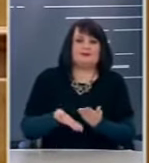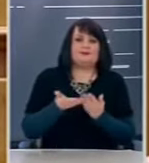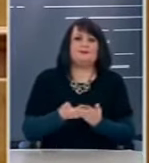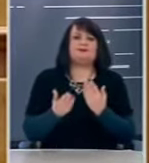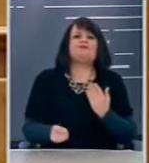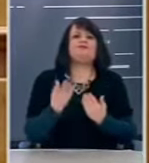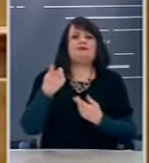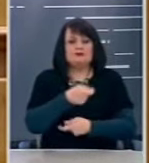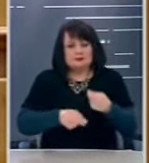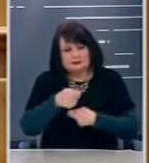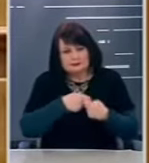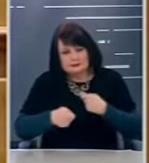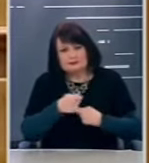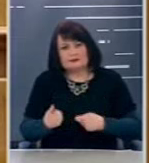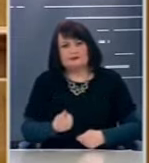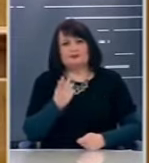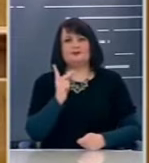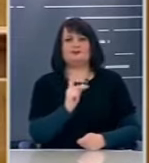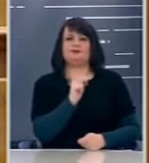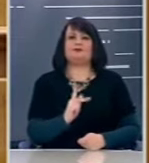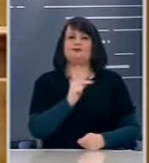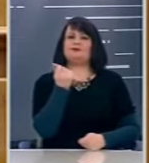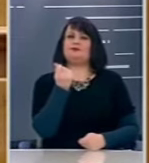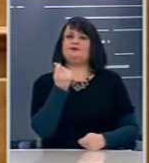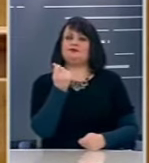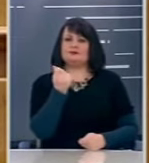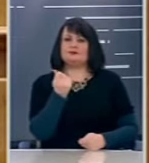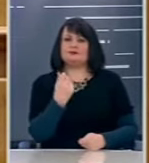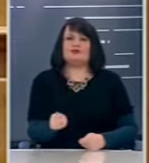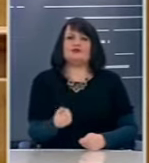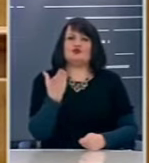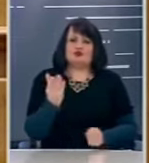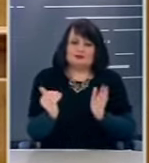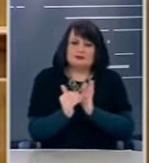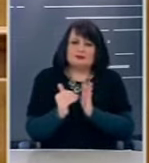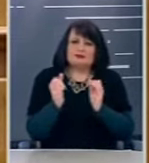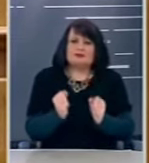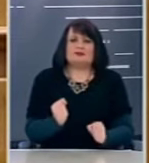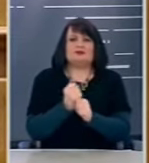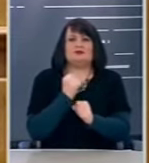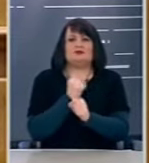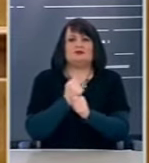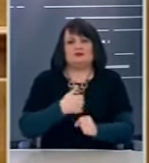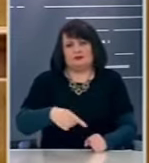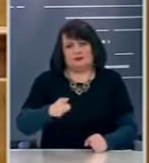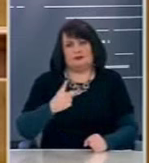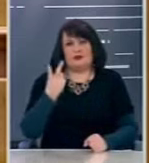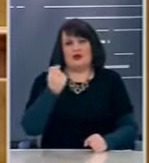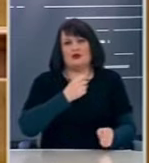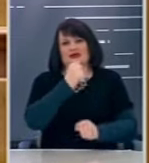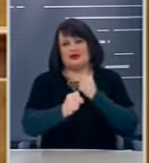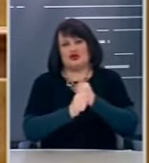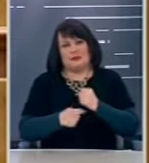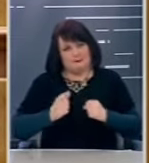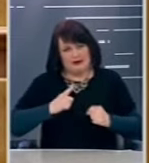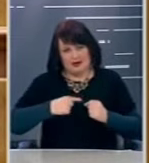καινοτόμου επιχειρηματικότητας και την κοινωνική οικονομία με χιλιάδες νέες θέσεις εργασίας τα επόμενα 2,5 χρόνια. Και στόχος